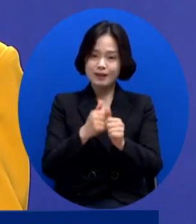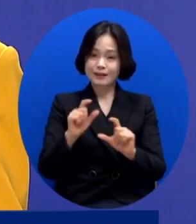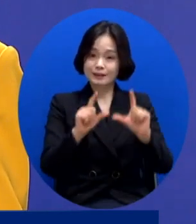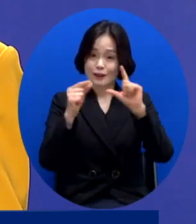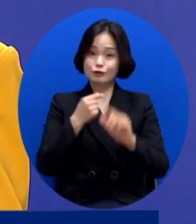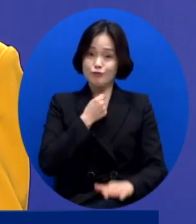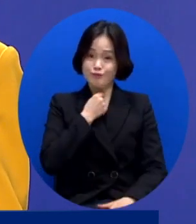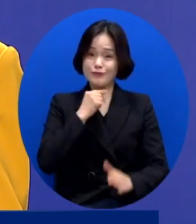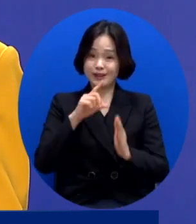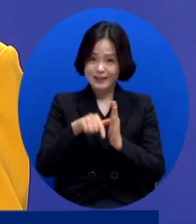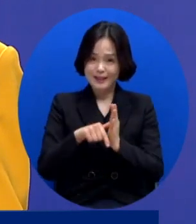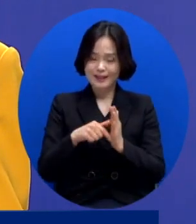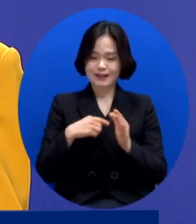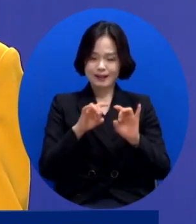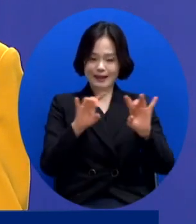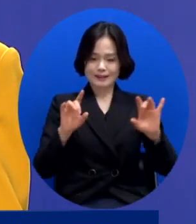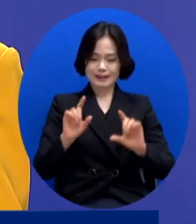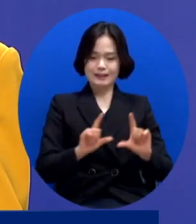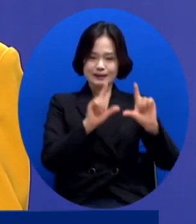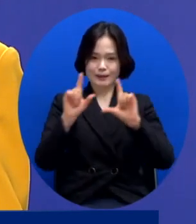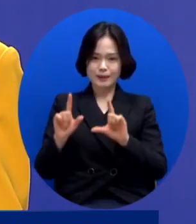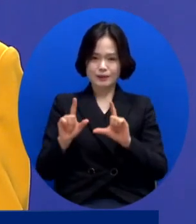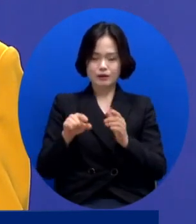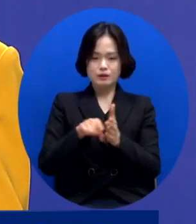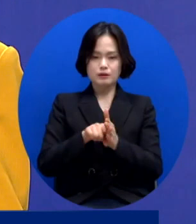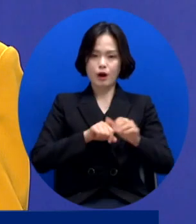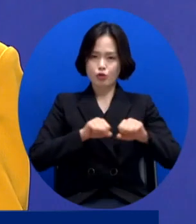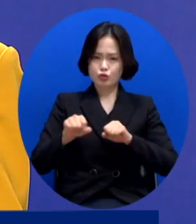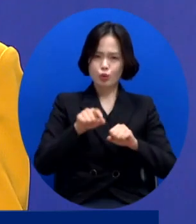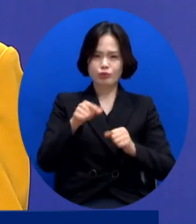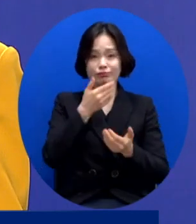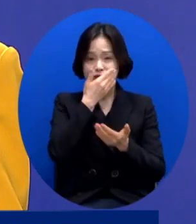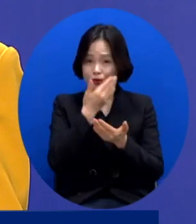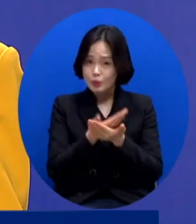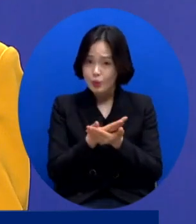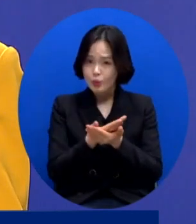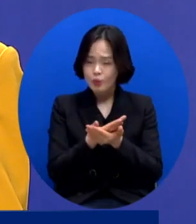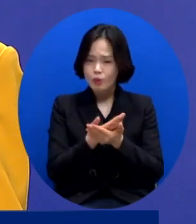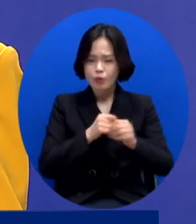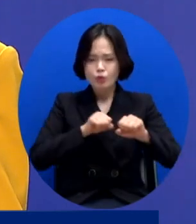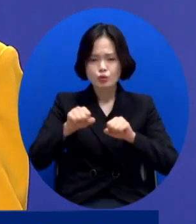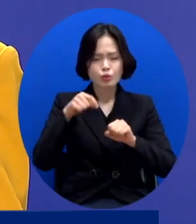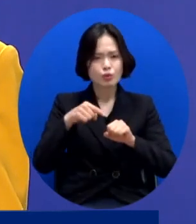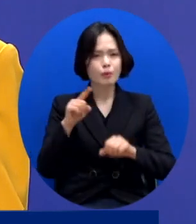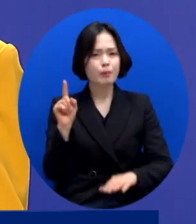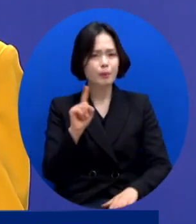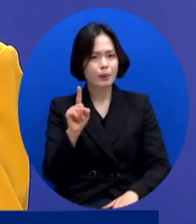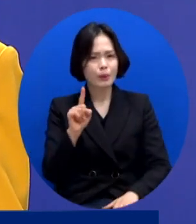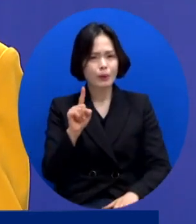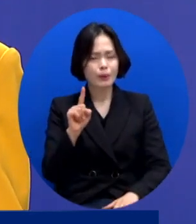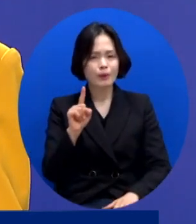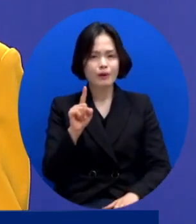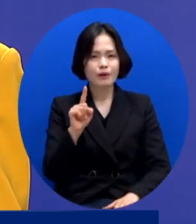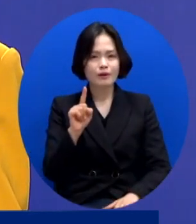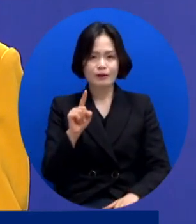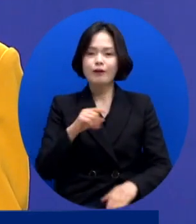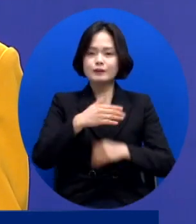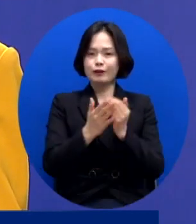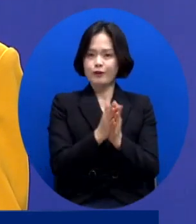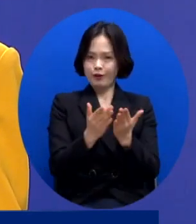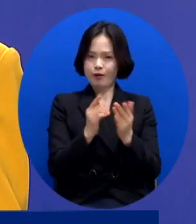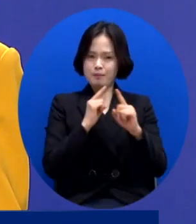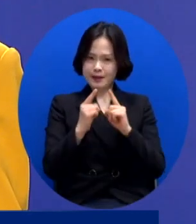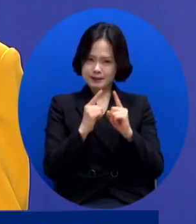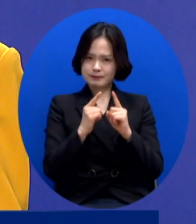신앙 운동을 벌이는 게 중요할 텐데요 신앙 운동이라고 하면 막연하게 느껴질 때가 많은 것 같습니다 성경을 원동력 삼아